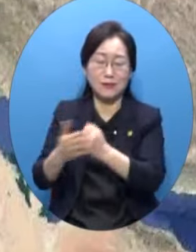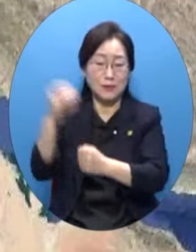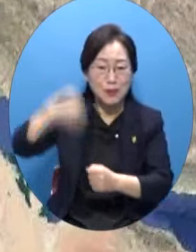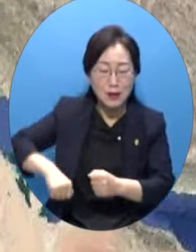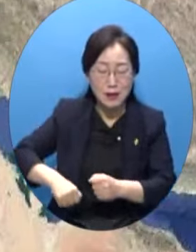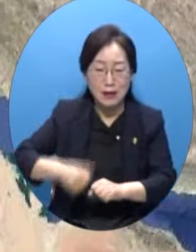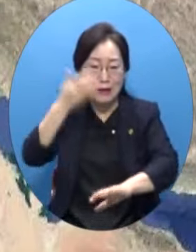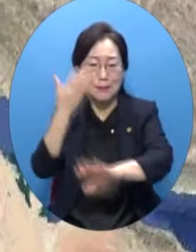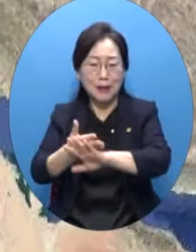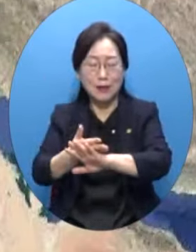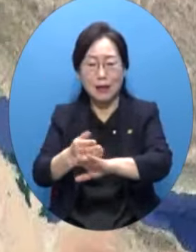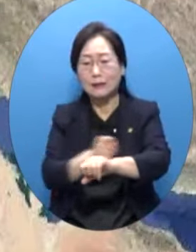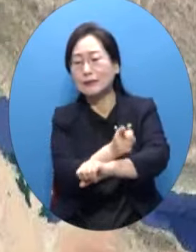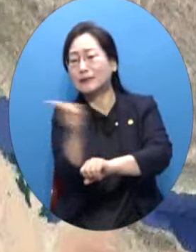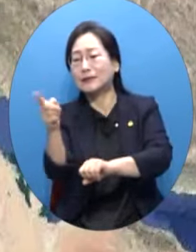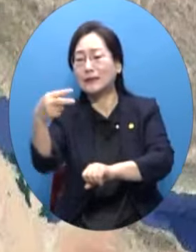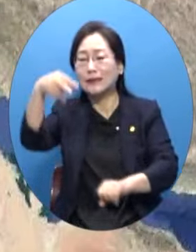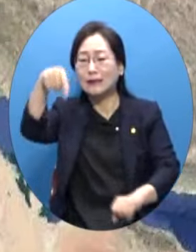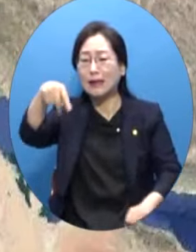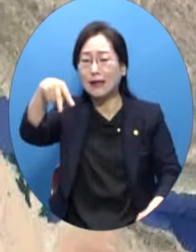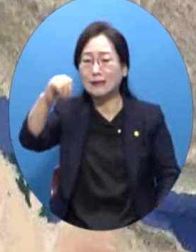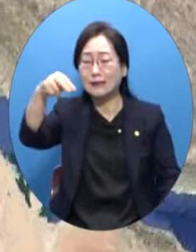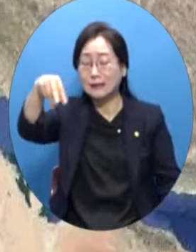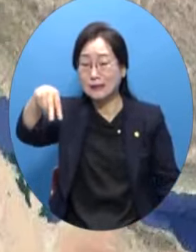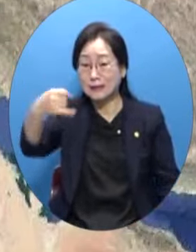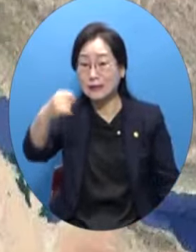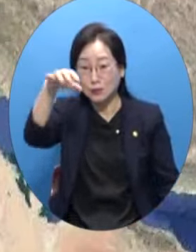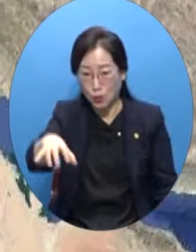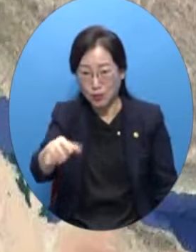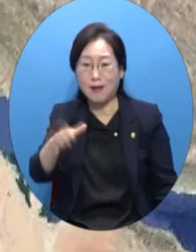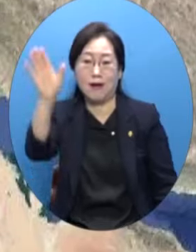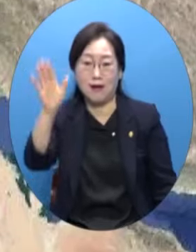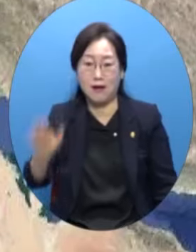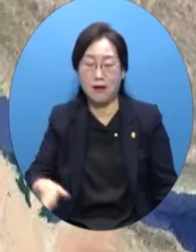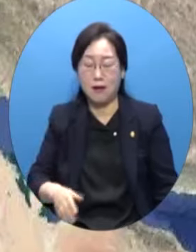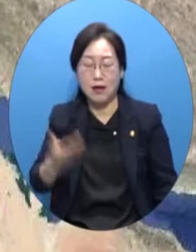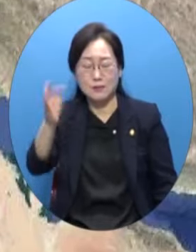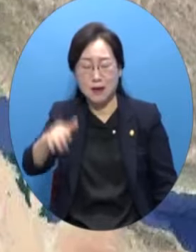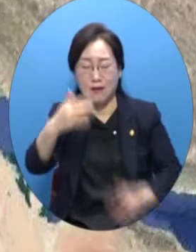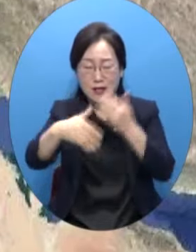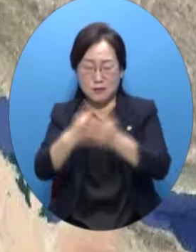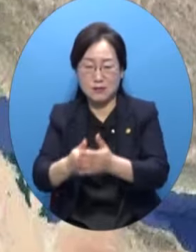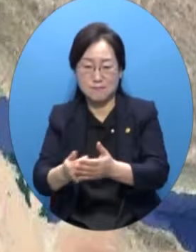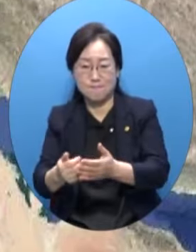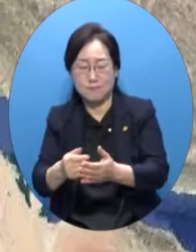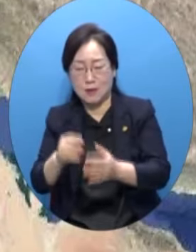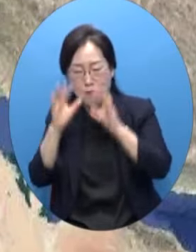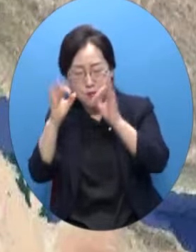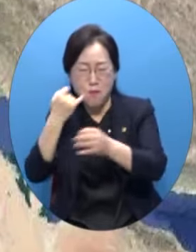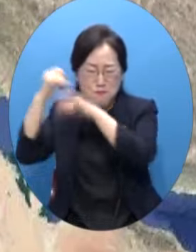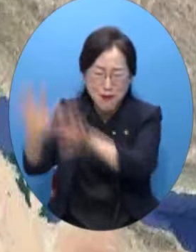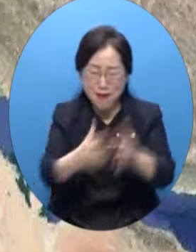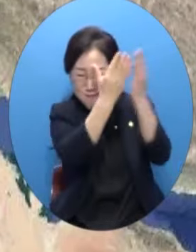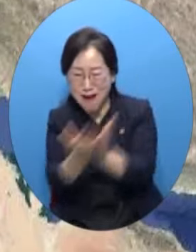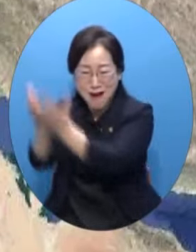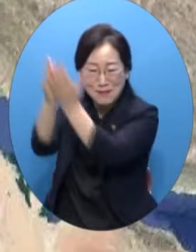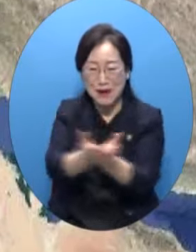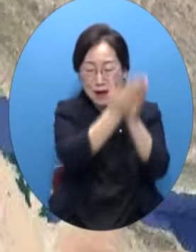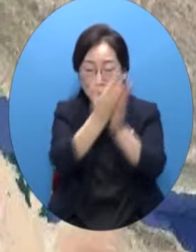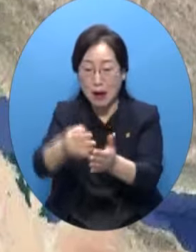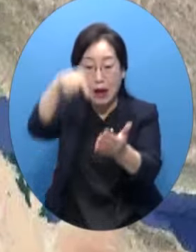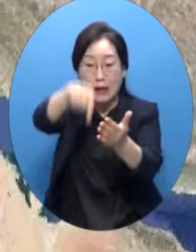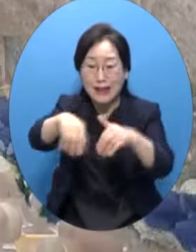정반대되는 다시 돌아가는 배를 탔습니다. 하나님의 명령을 거역하다 큰 풍랑이 일어나서 온 배에 있는 사람이 다 죽게